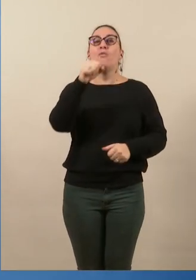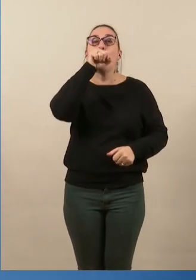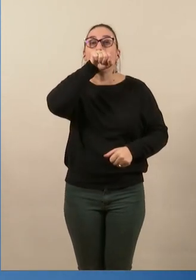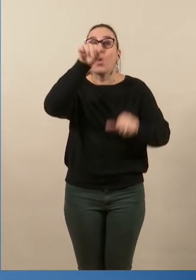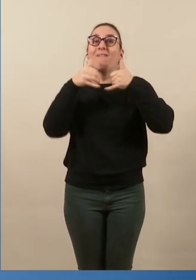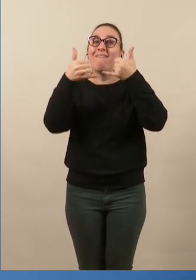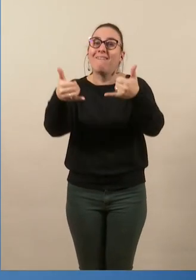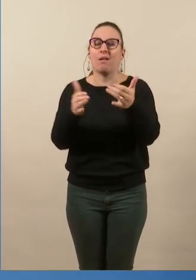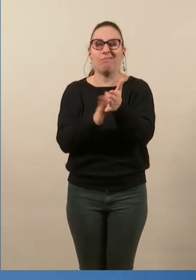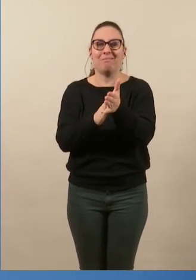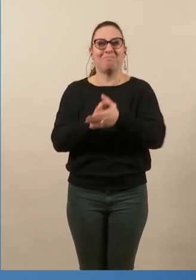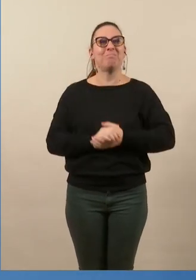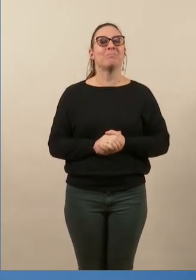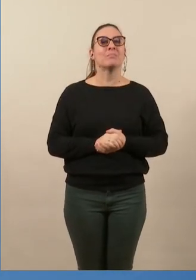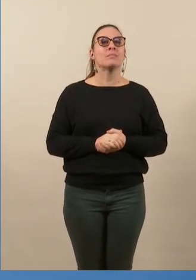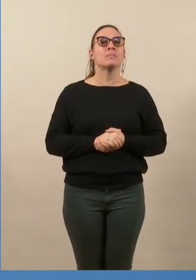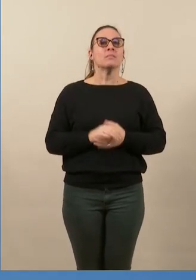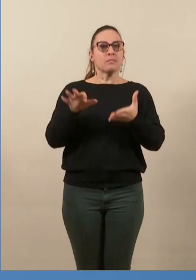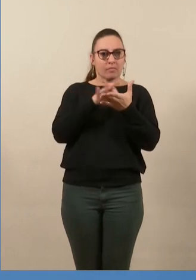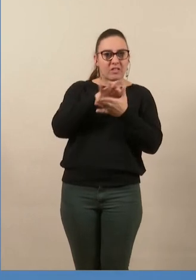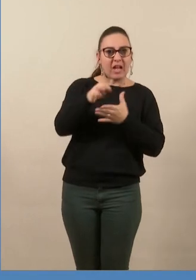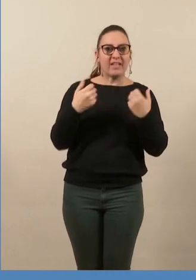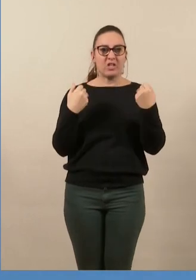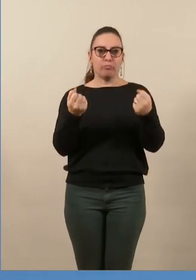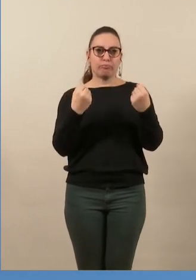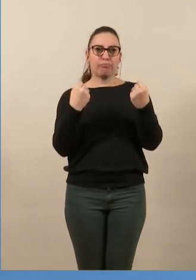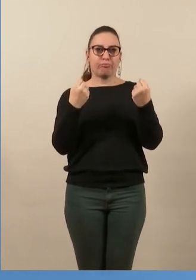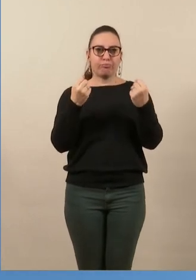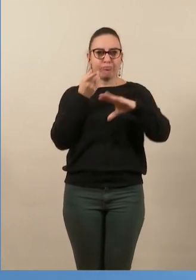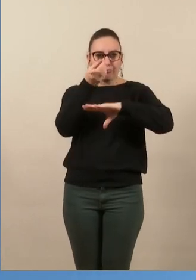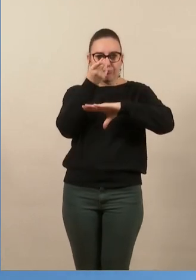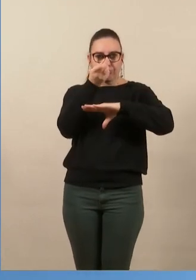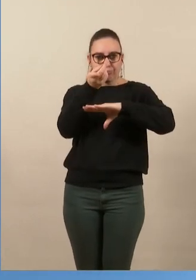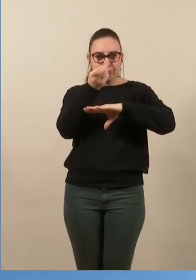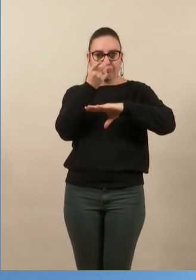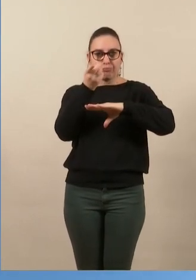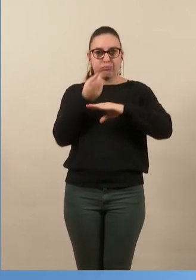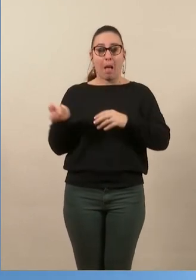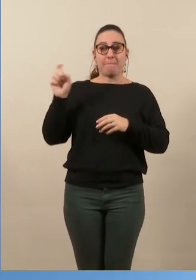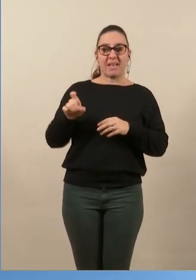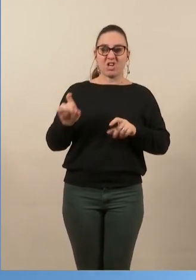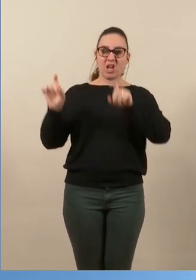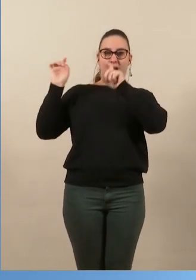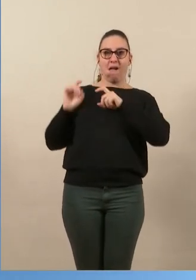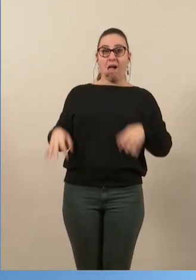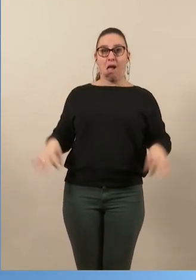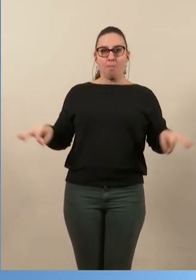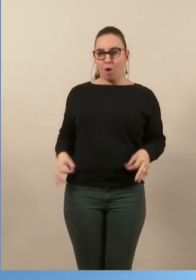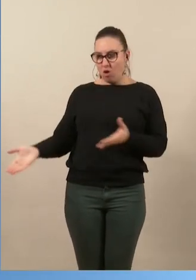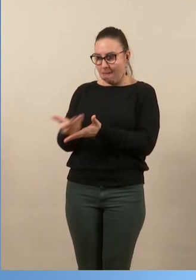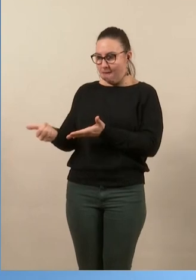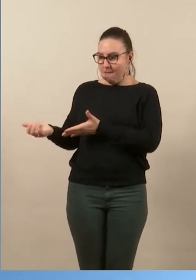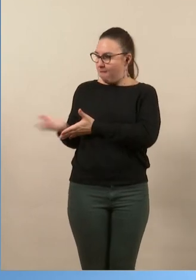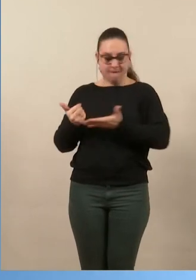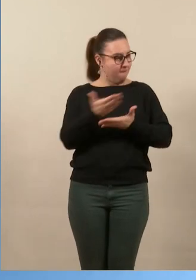est servi votre stratégie pour continuer de rouler faire les poches de vos passagers qui n'ont plus le choix alors que vous vous leur aviez promis